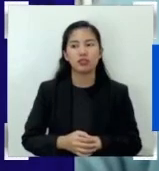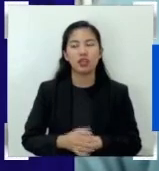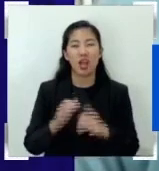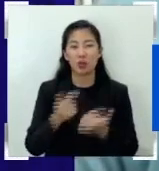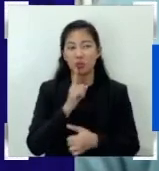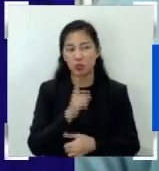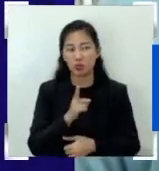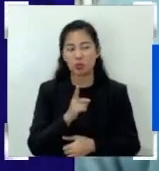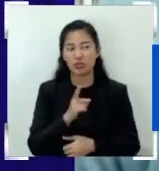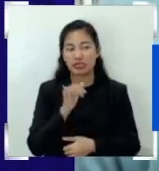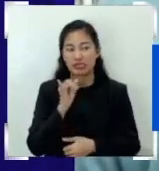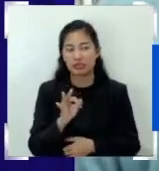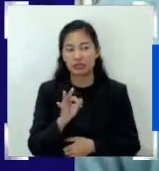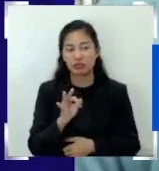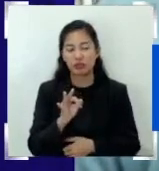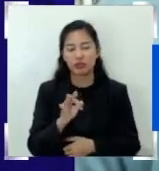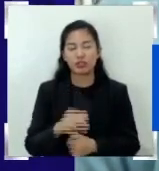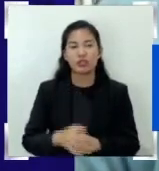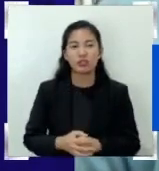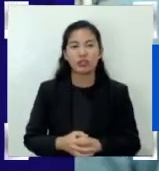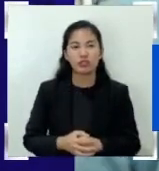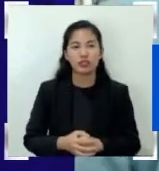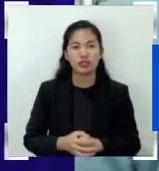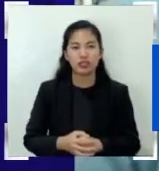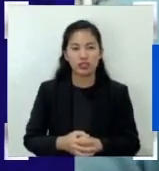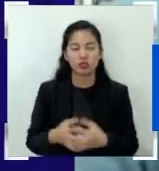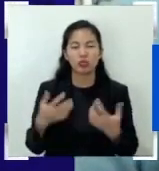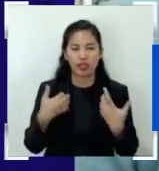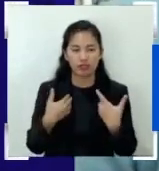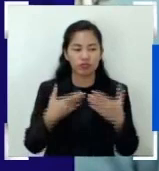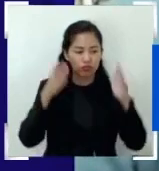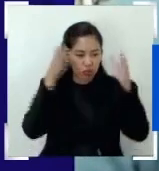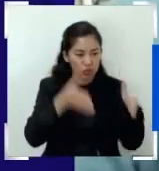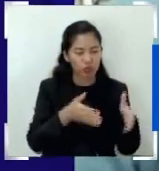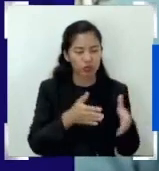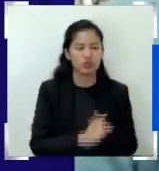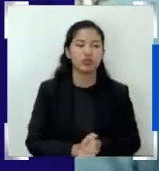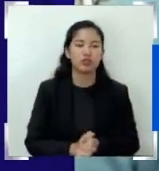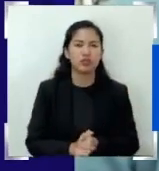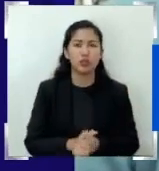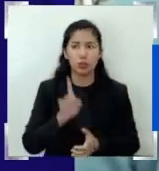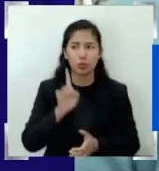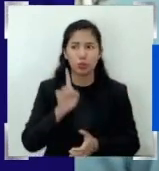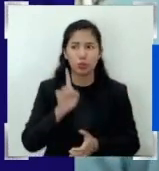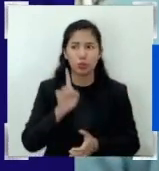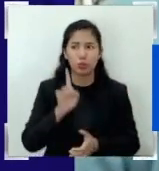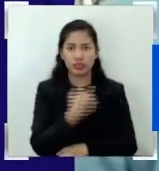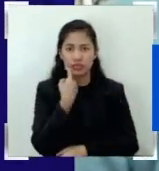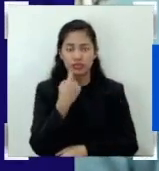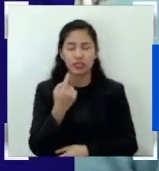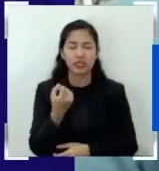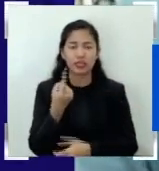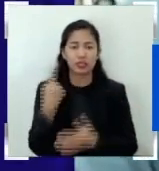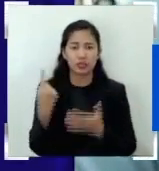they are parang really into what they are doing. Nakapunta ko sa isang hospital recently, last week, nag-iisa yung